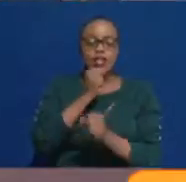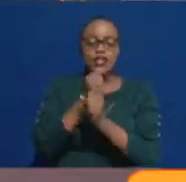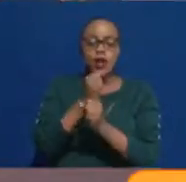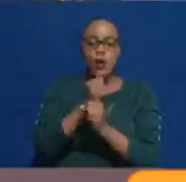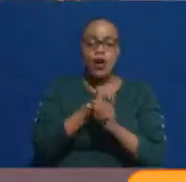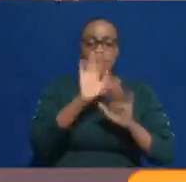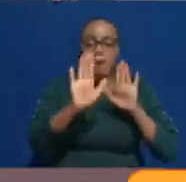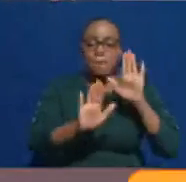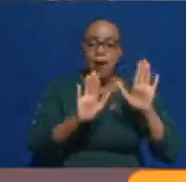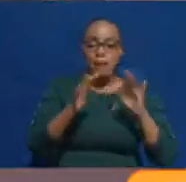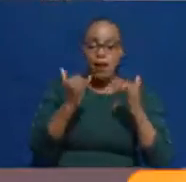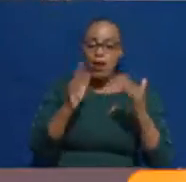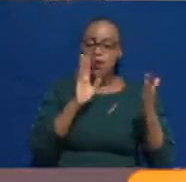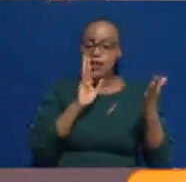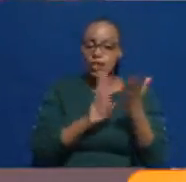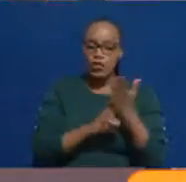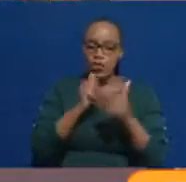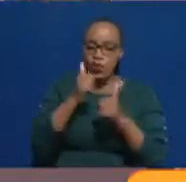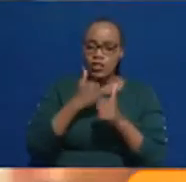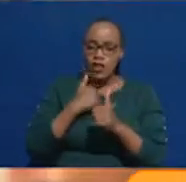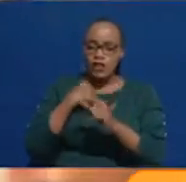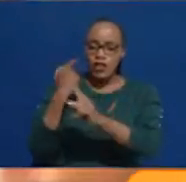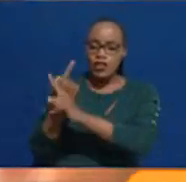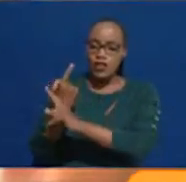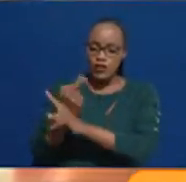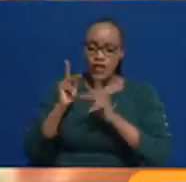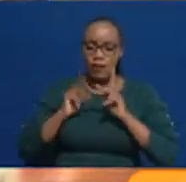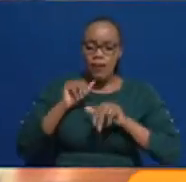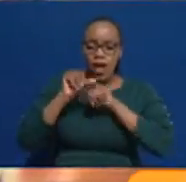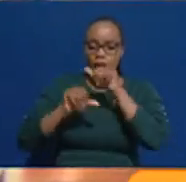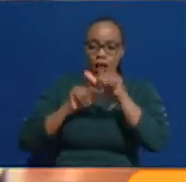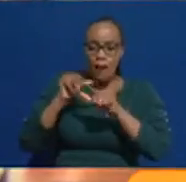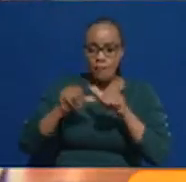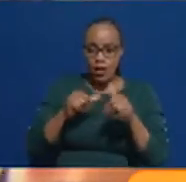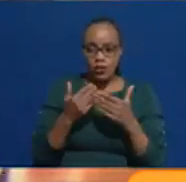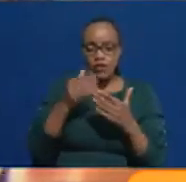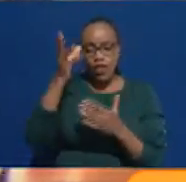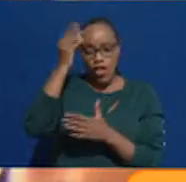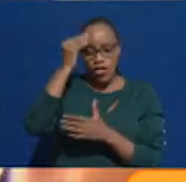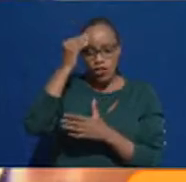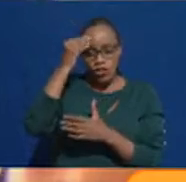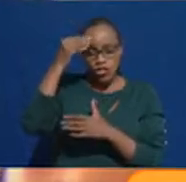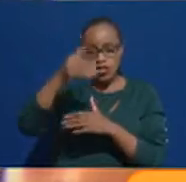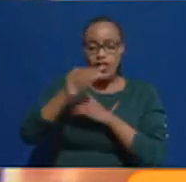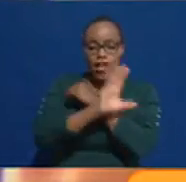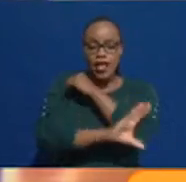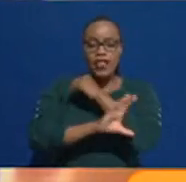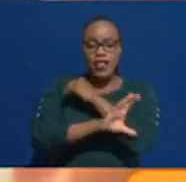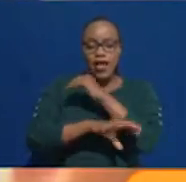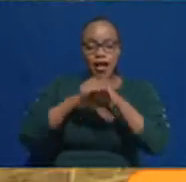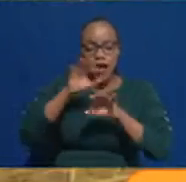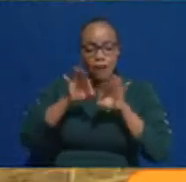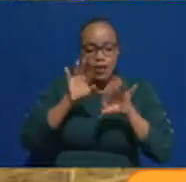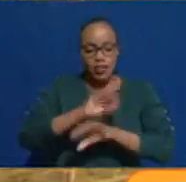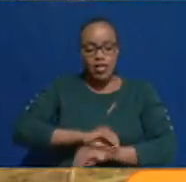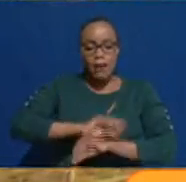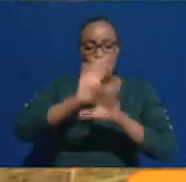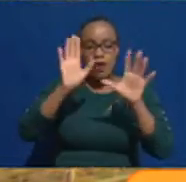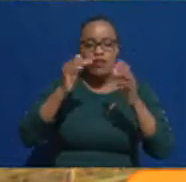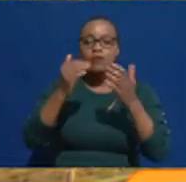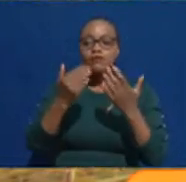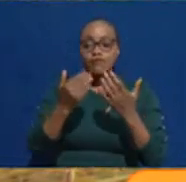yake, matokeo ya mazungumzo na wadau mbalimbali kuhusu mustakabali wa elimu nchini yamewekwa wazi. We need